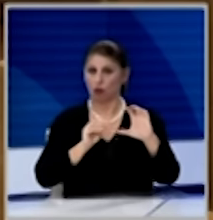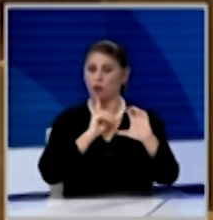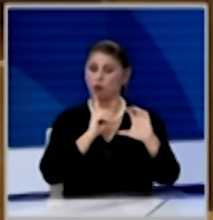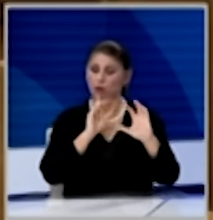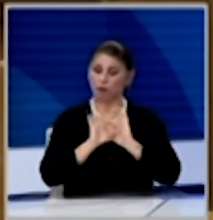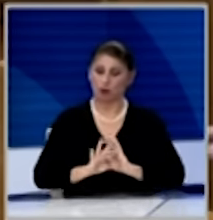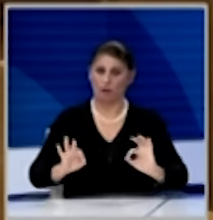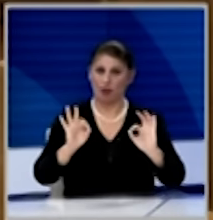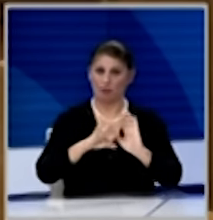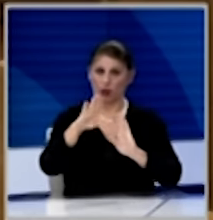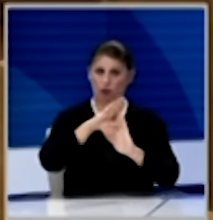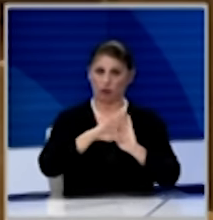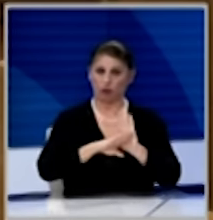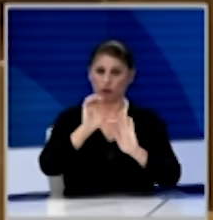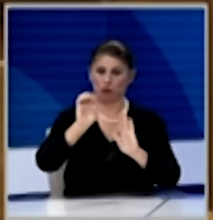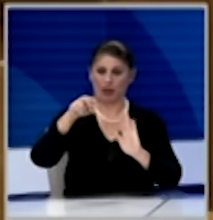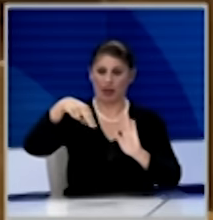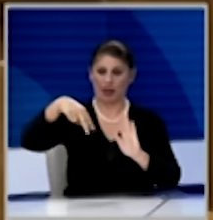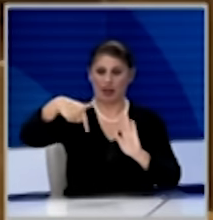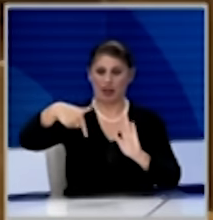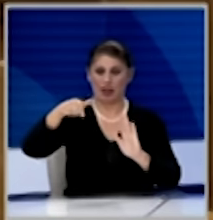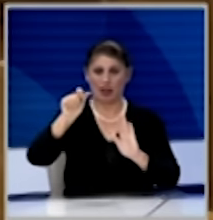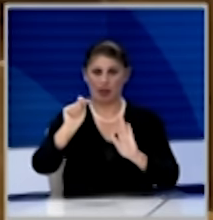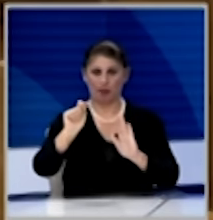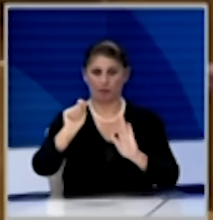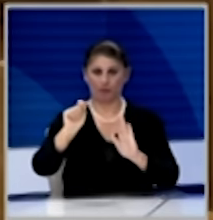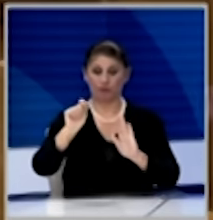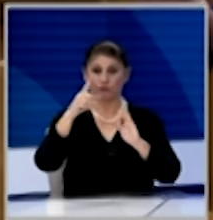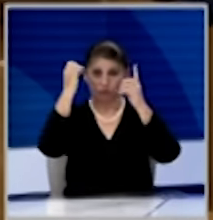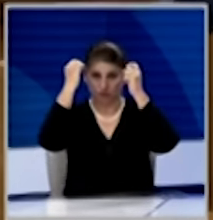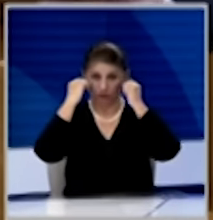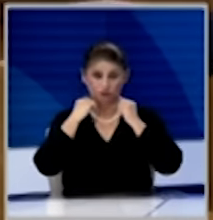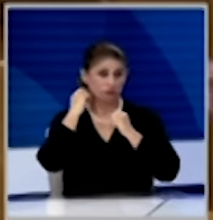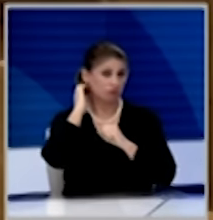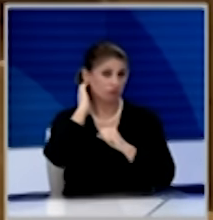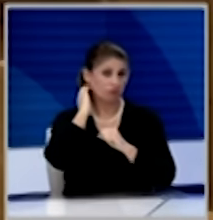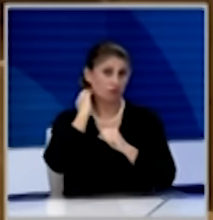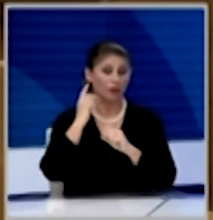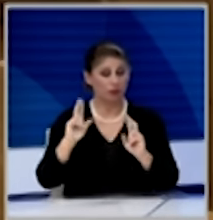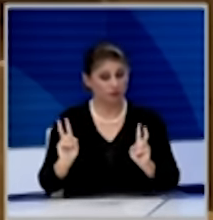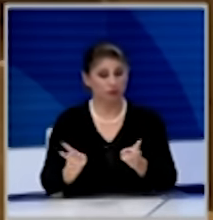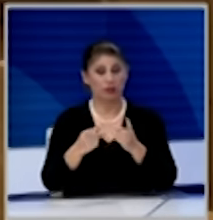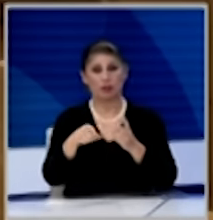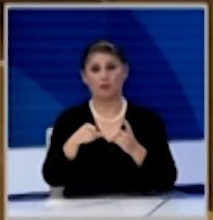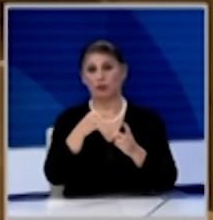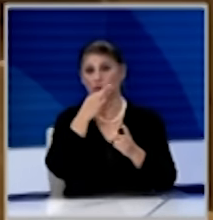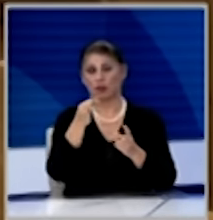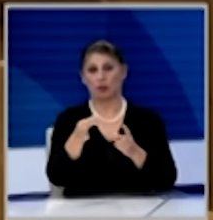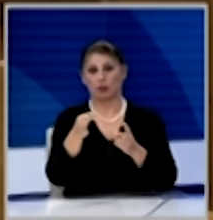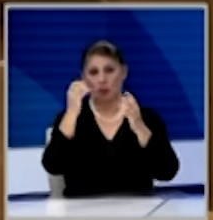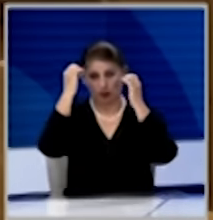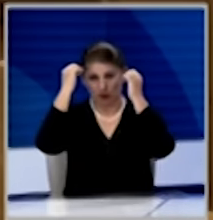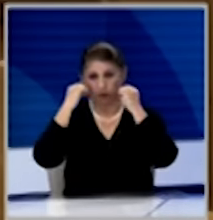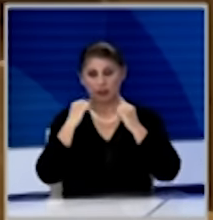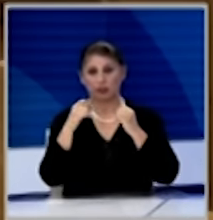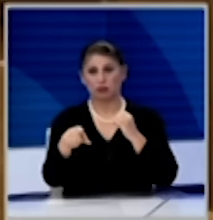όπως προβλέπει ο κανονισμός του ελγα οι πληγέντες ισχύει απολύτως βρέστε αυτά που είπατε οι πληγέντες